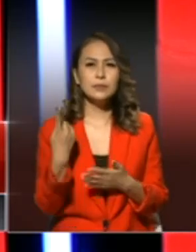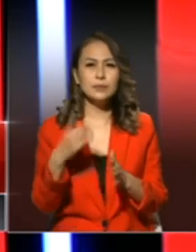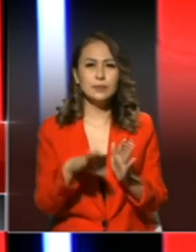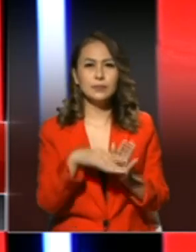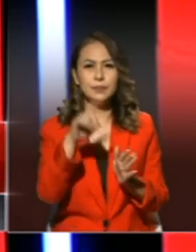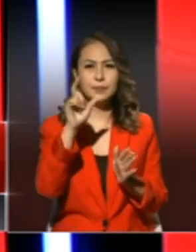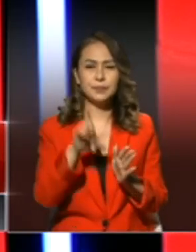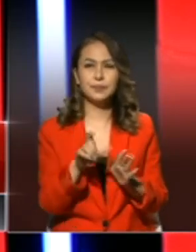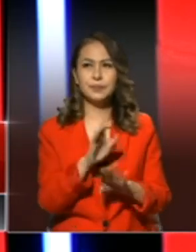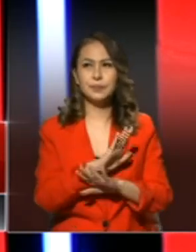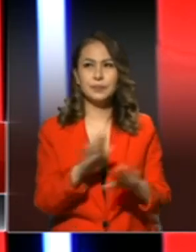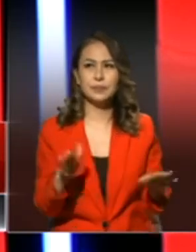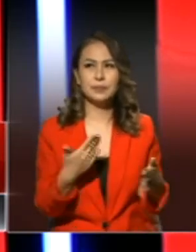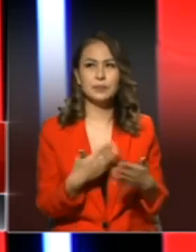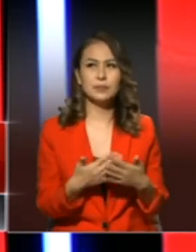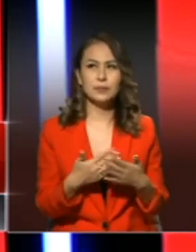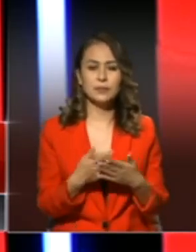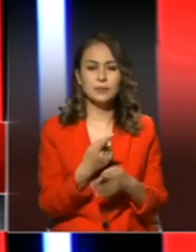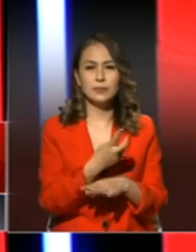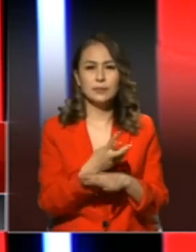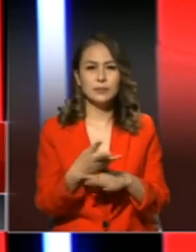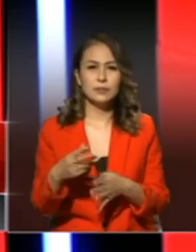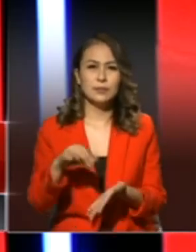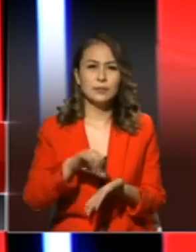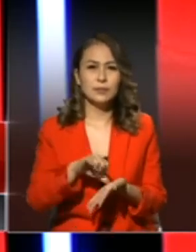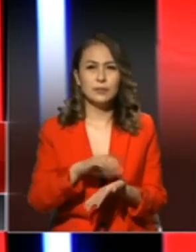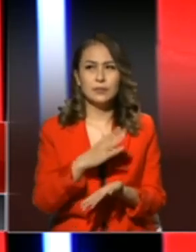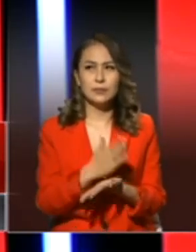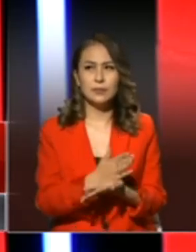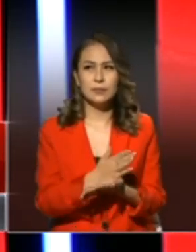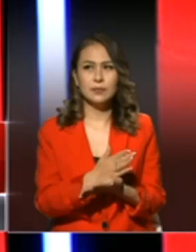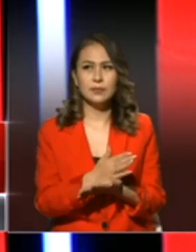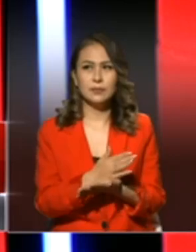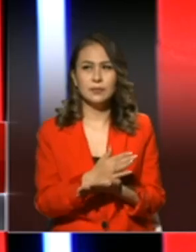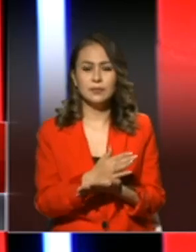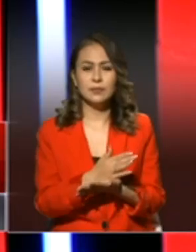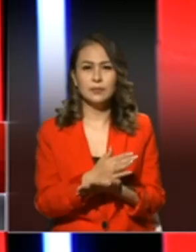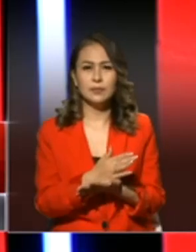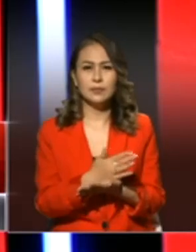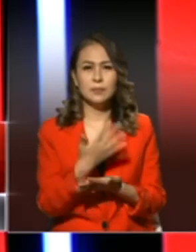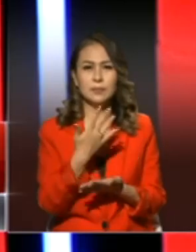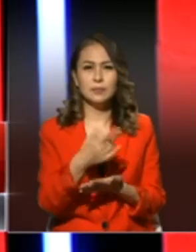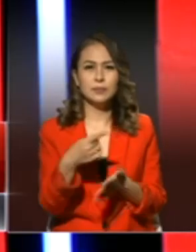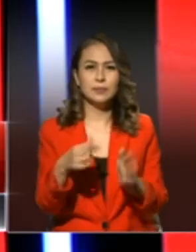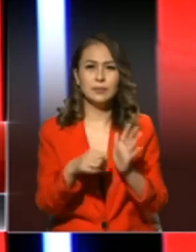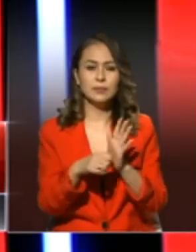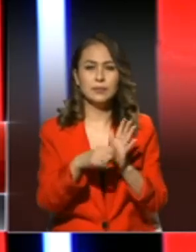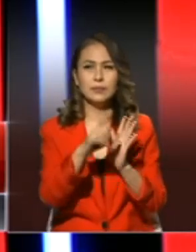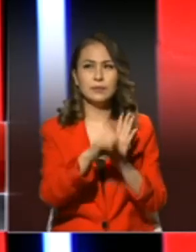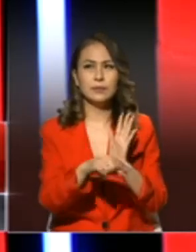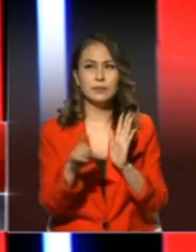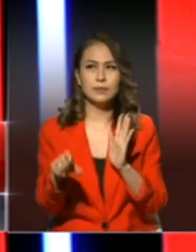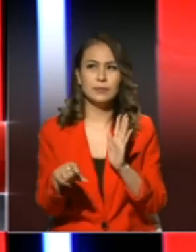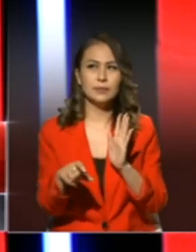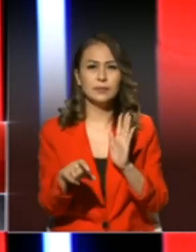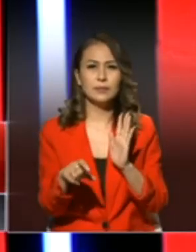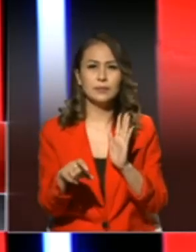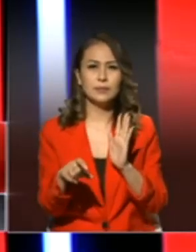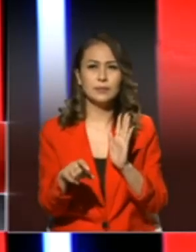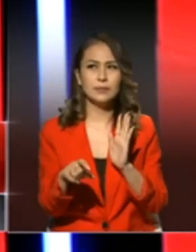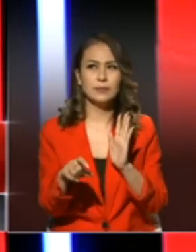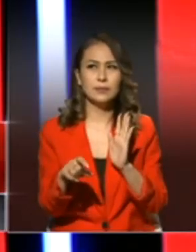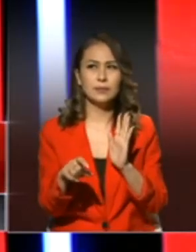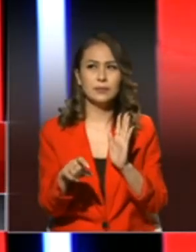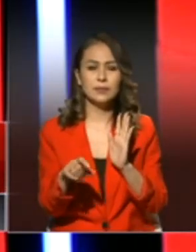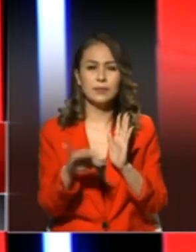сауал дайындамайды, ол жерде яғни бірнеше депутаттың қатысы бар деген секілді. 5-6 адам. Біз